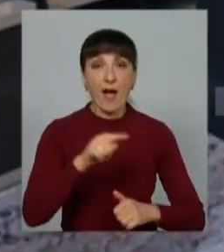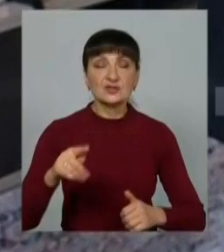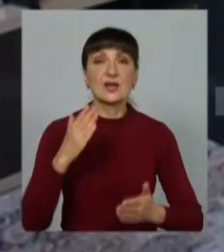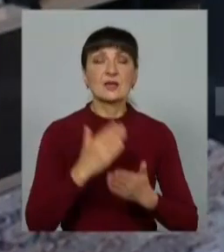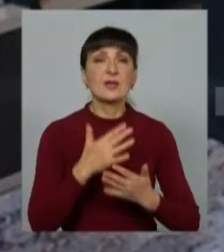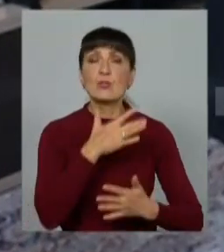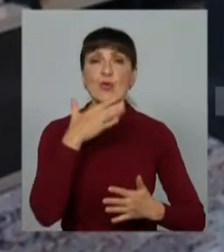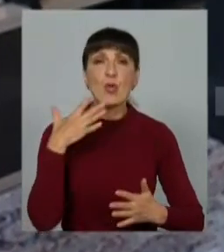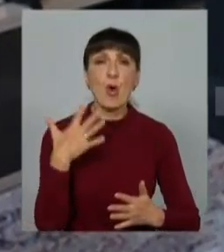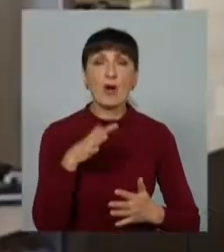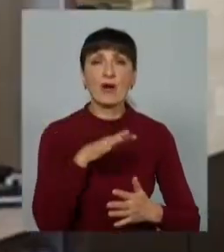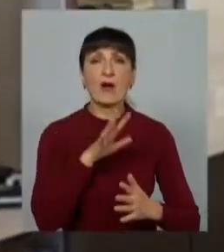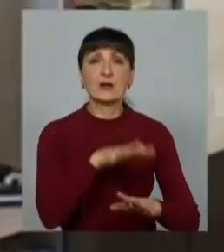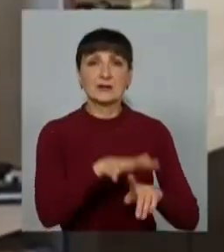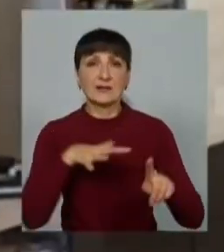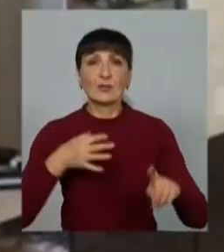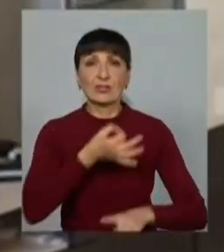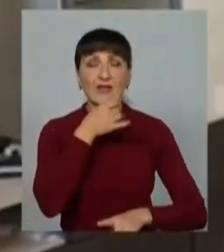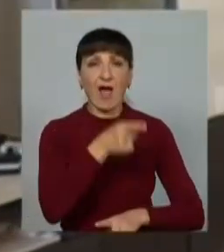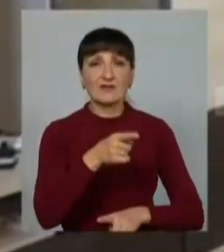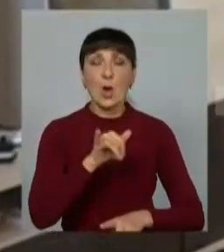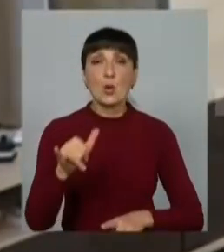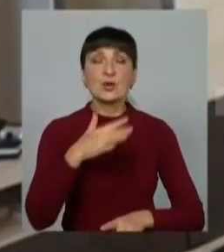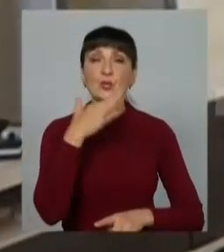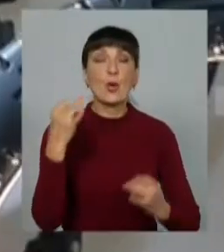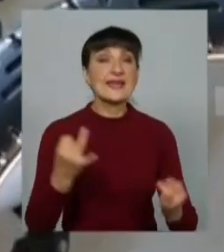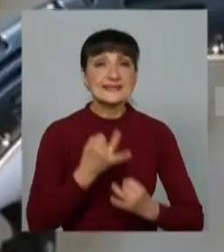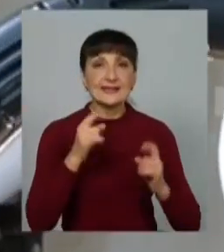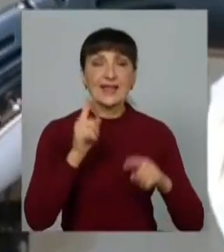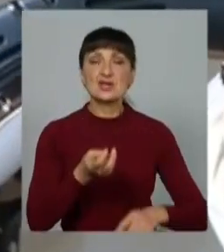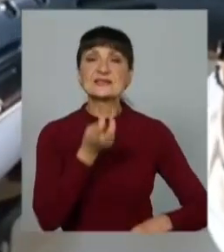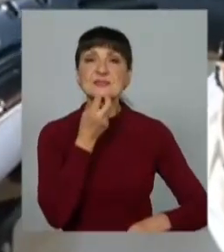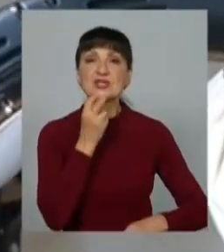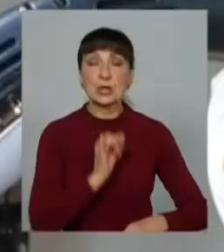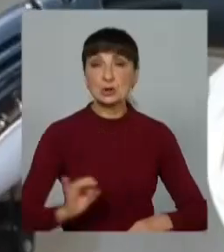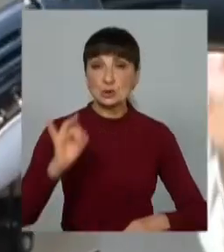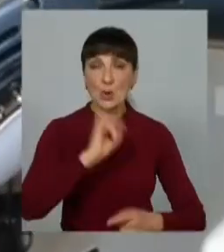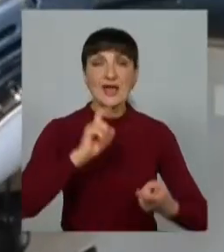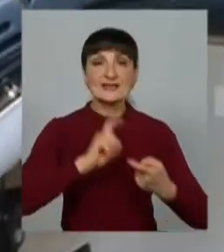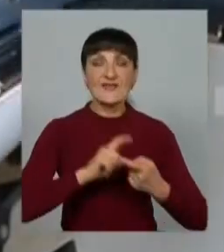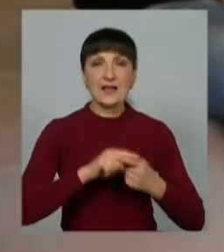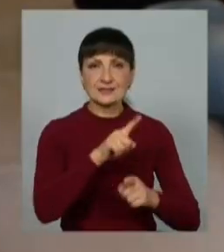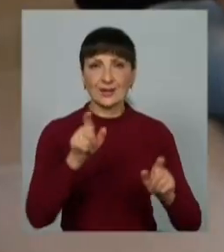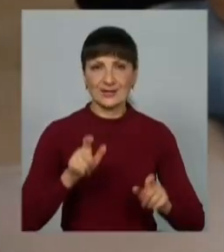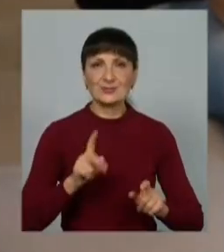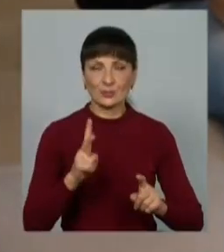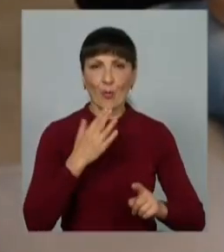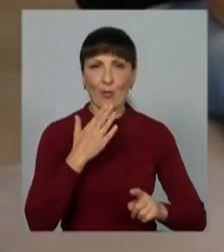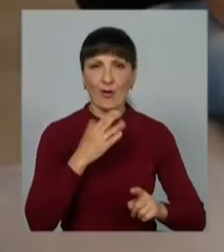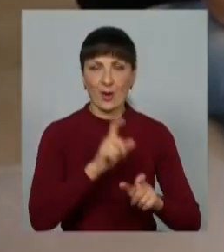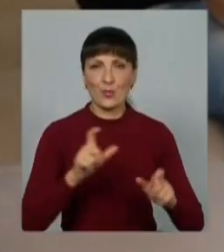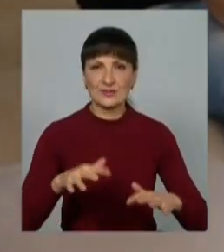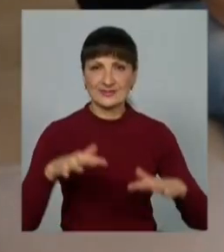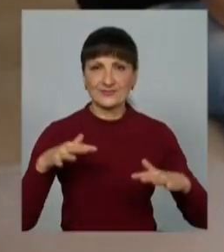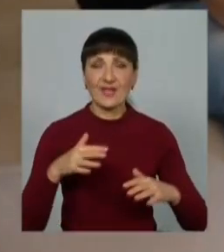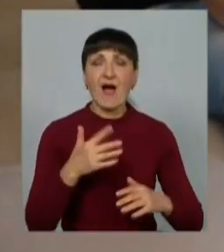армию фанатов со всего мира. У мемберов много интересных и даже смешных историй, связанных с поклонниками. А что вот самое безумное